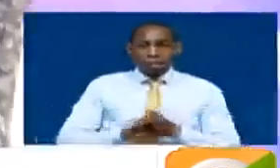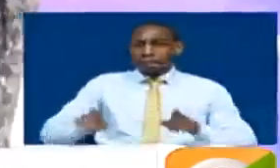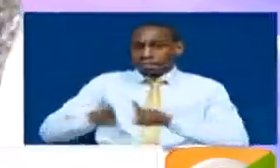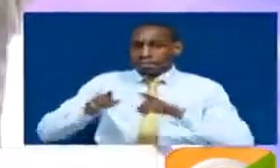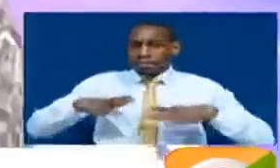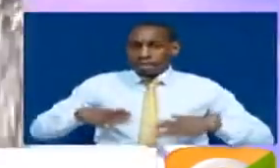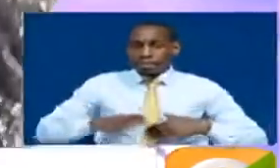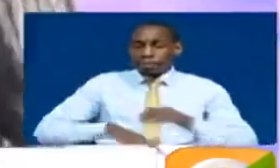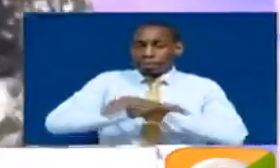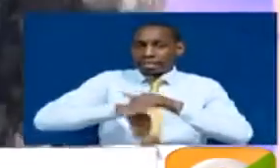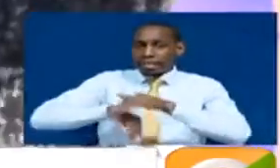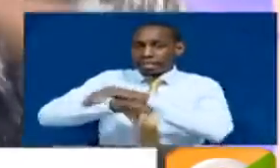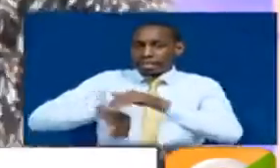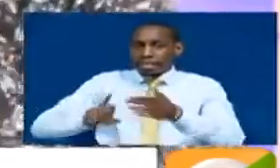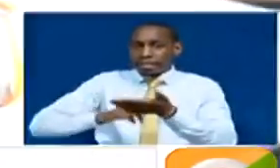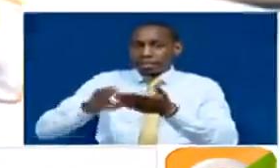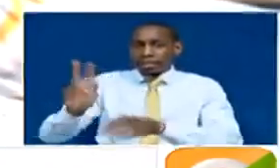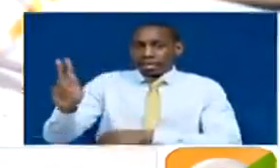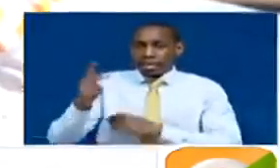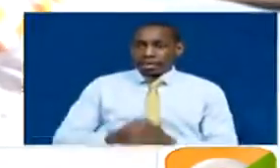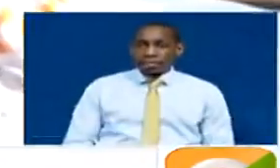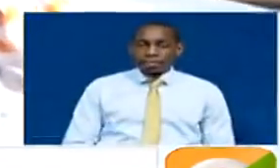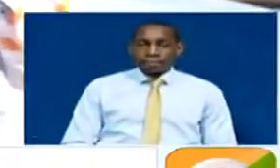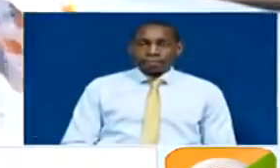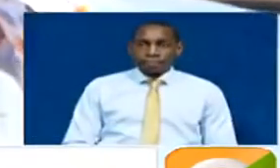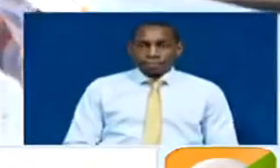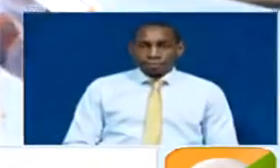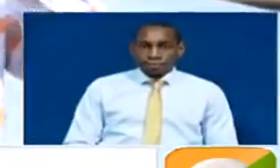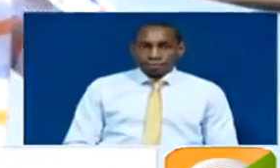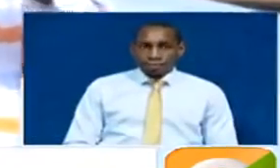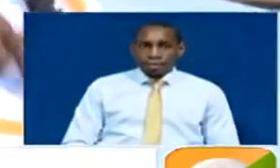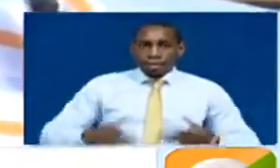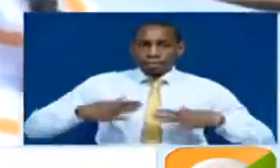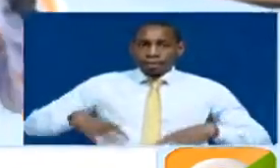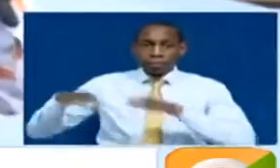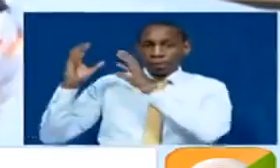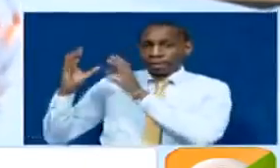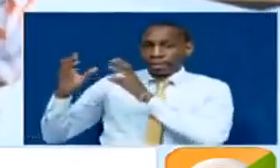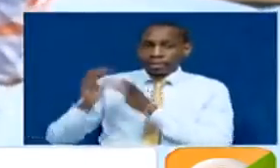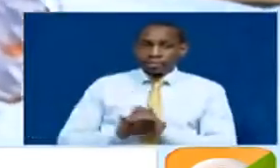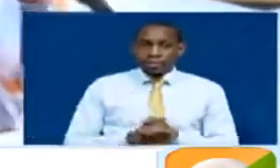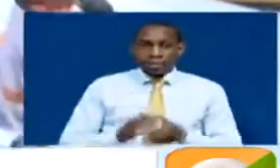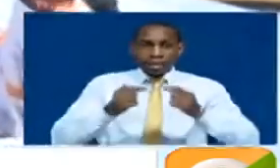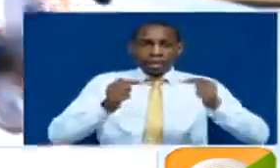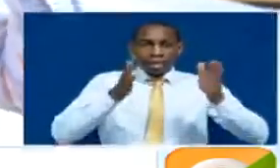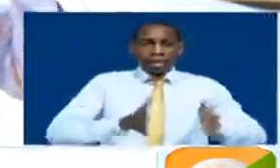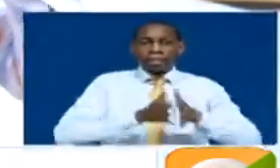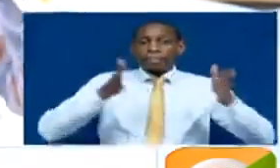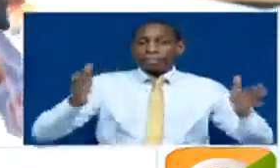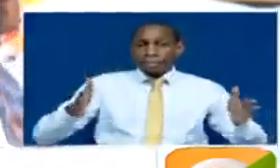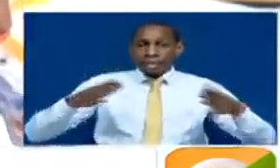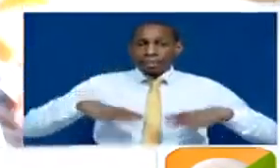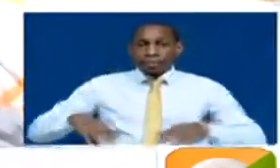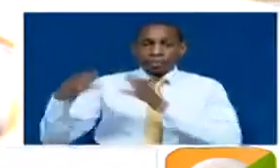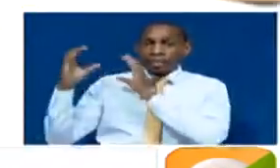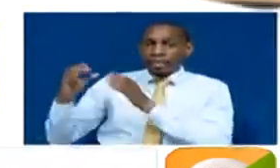watu ambao wamepora mali ya Wakenya? Kingi ndiye msai watu wa Kilifi. Adui mkubwa wa